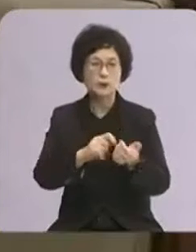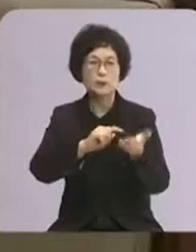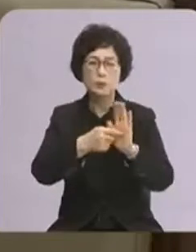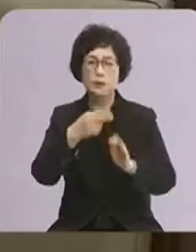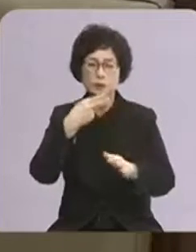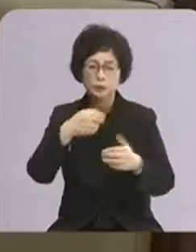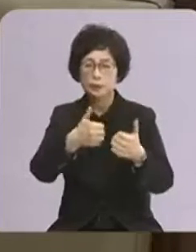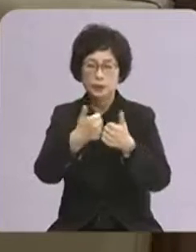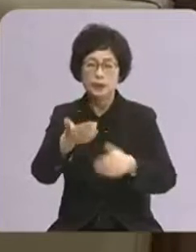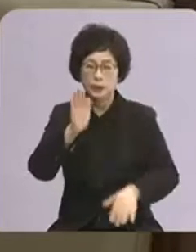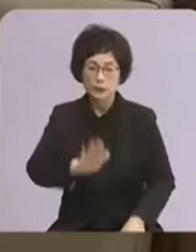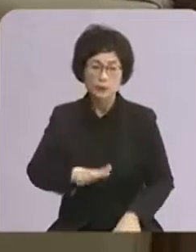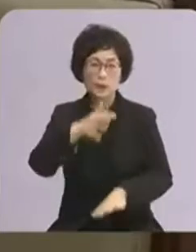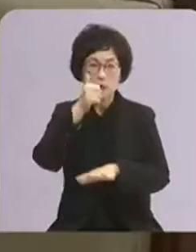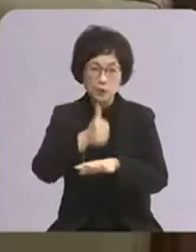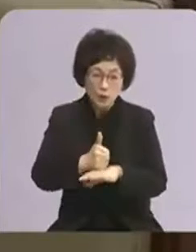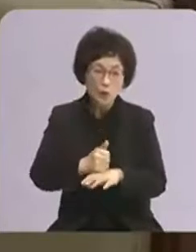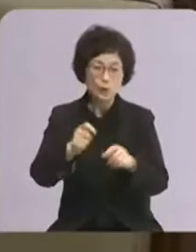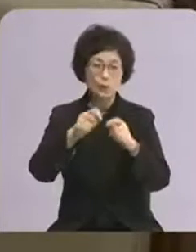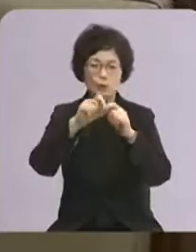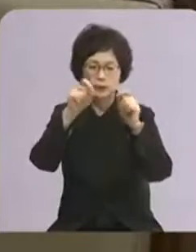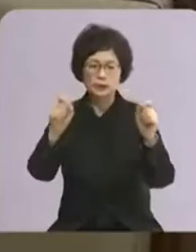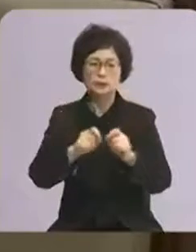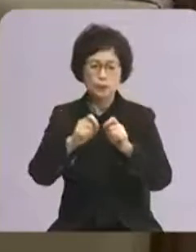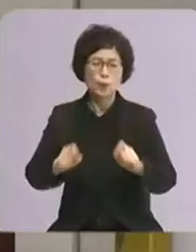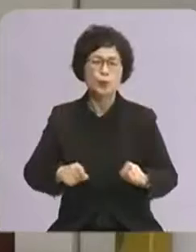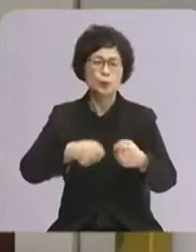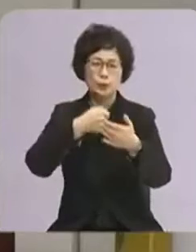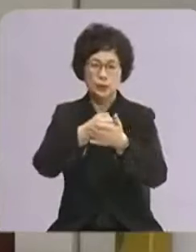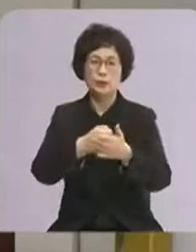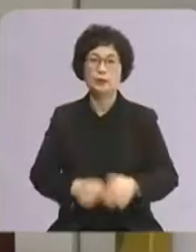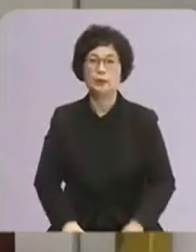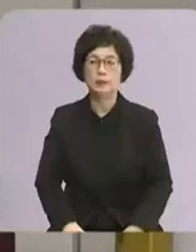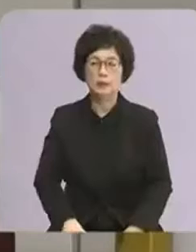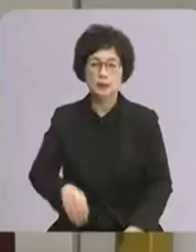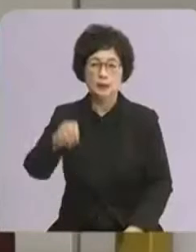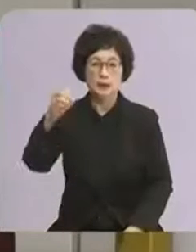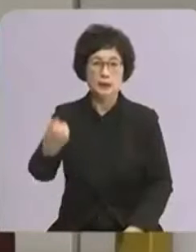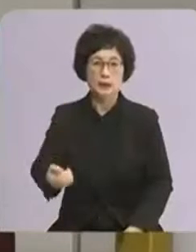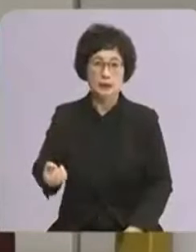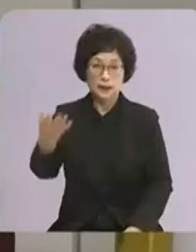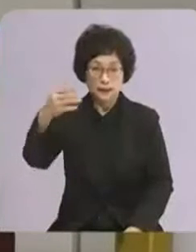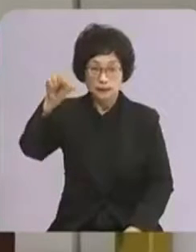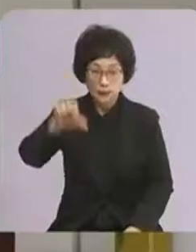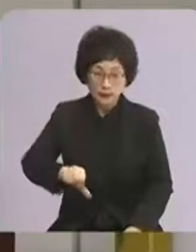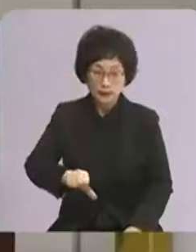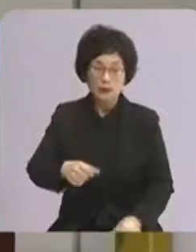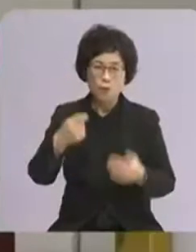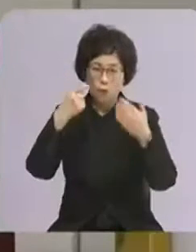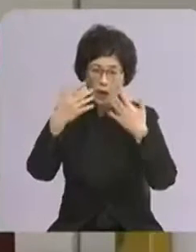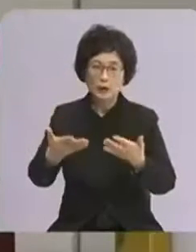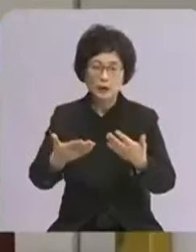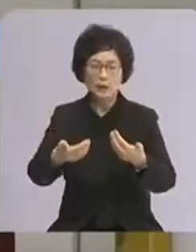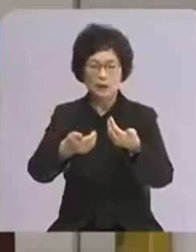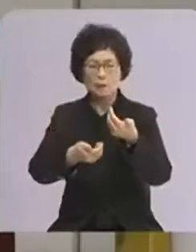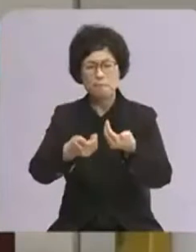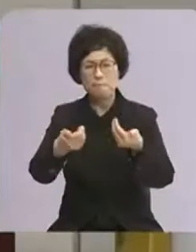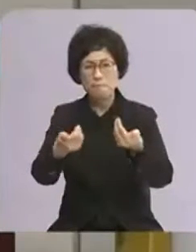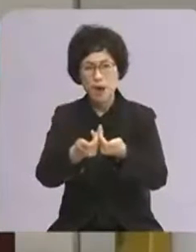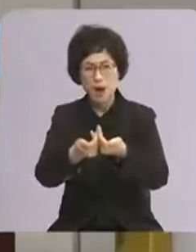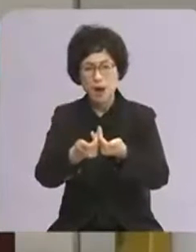결국 심사 보류 를 결정했습니다 찬성과 반대의견이 뚜렷하게 엇갈리고 있어 이에 대한